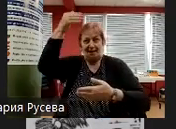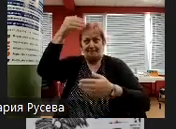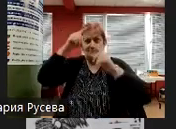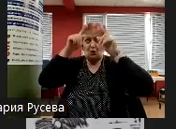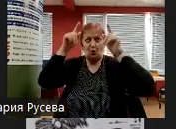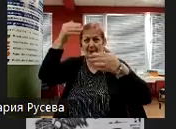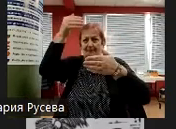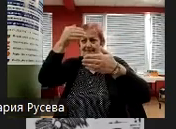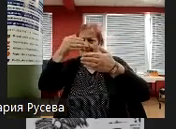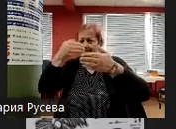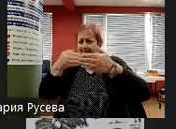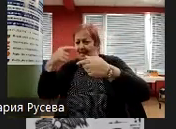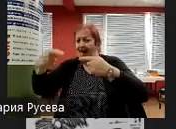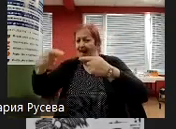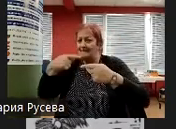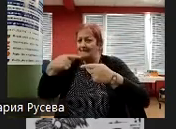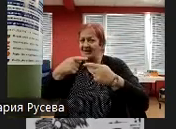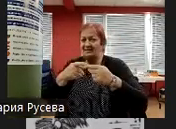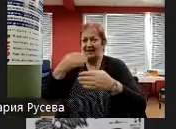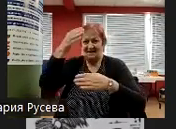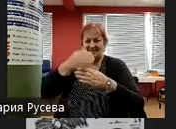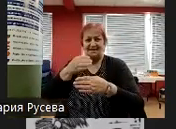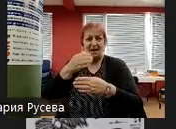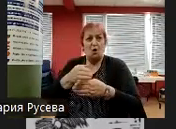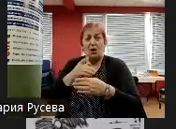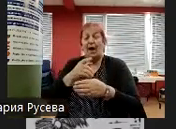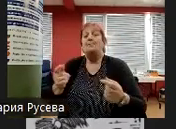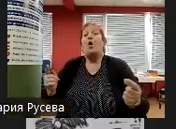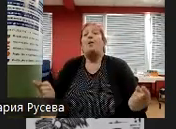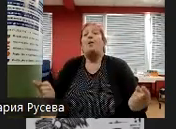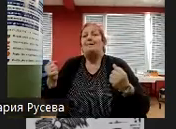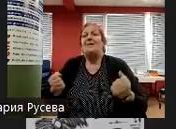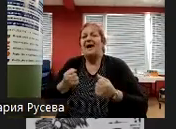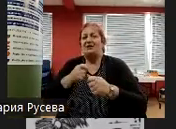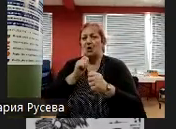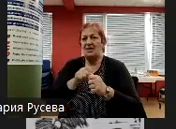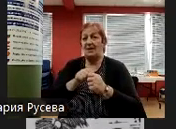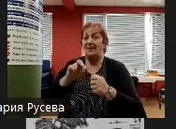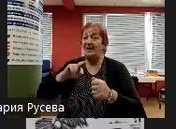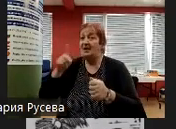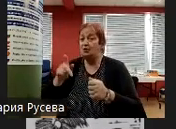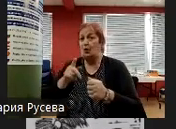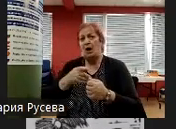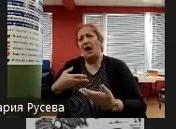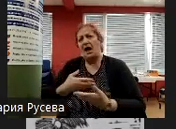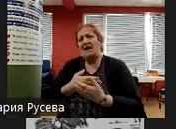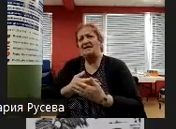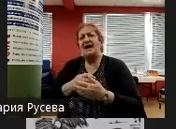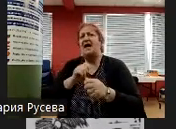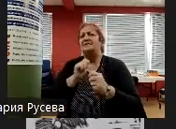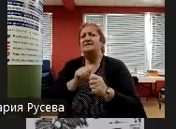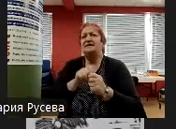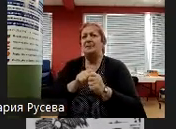нали, да го превърти, да стигне до края, да може по-бързо да го направи. Друг, ако иска да си